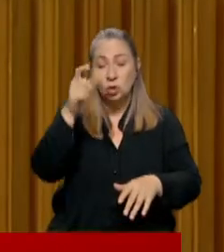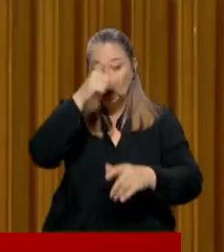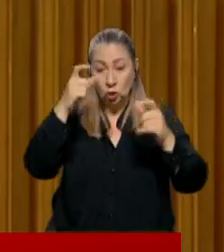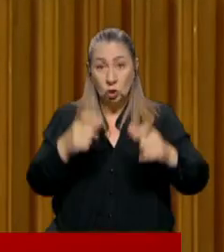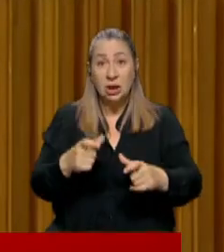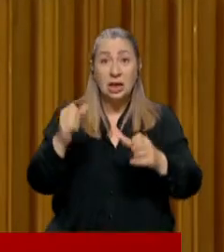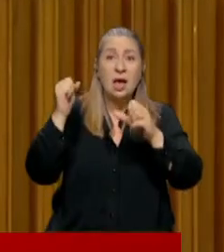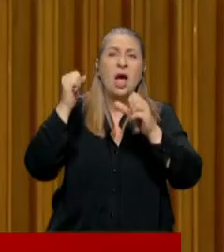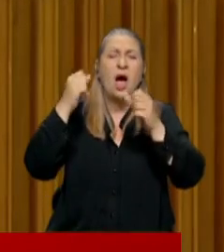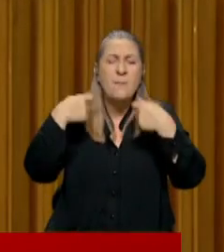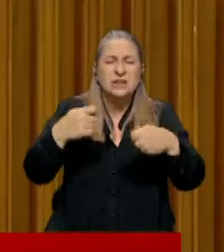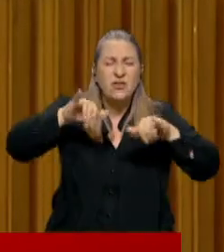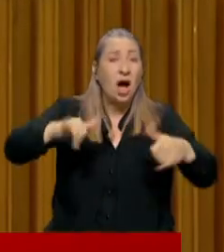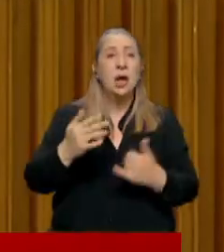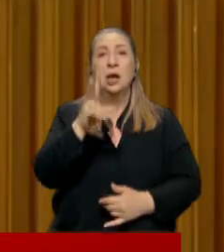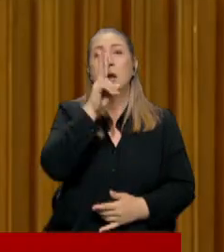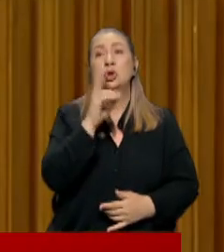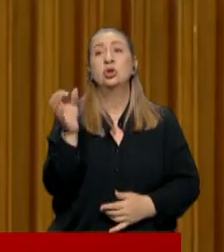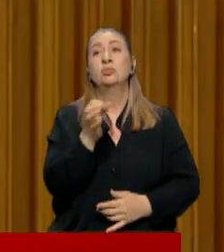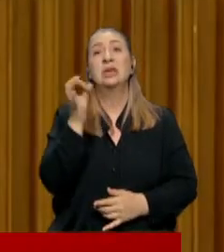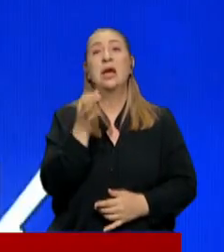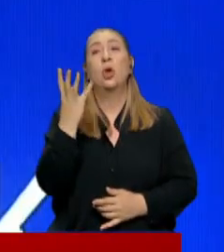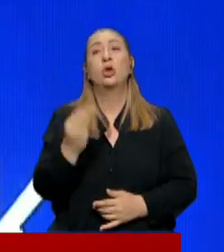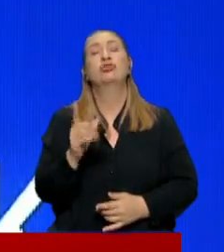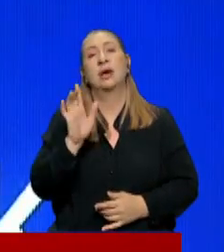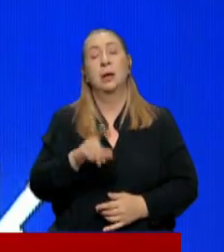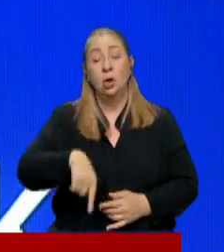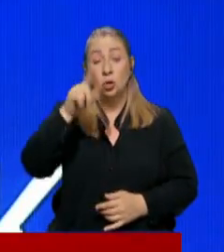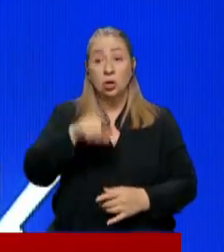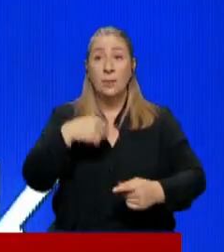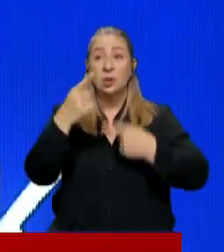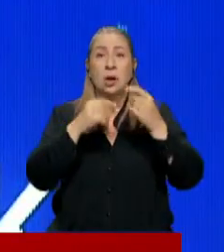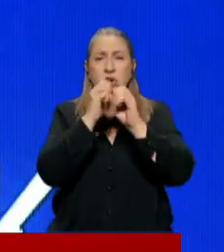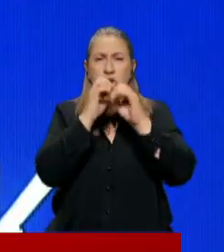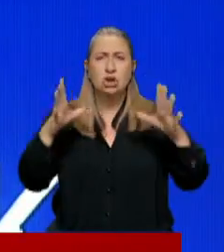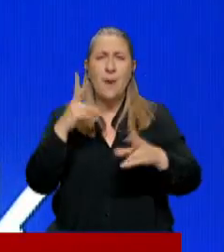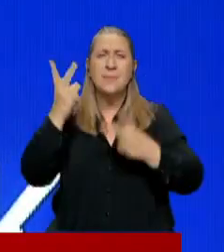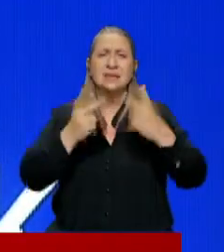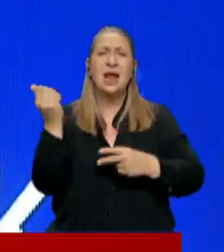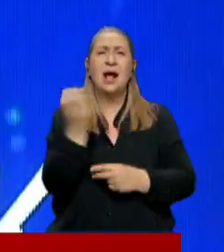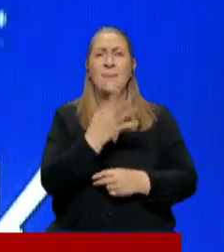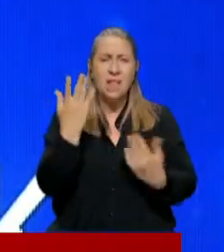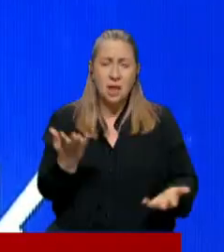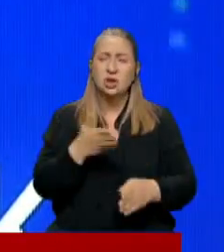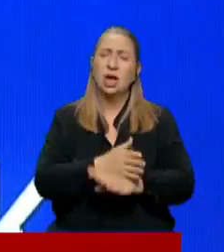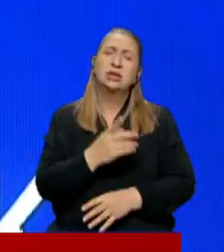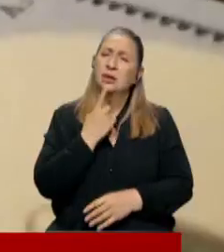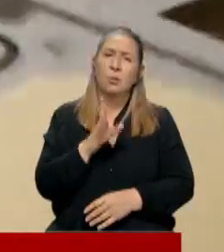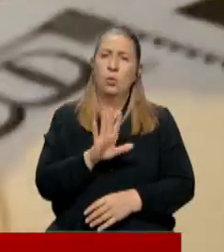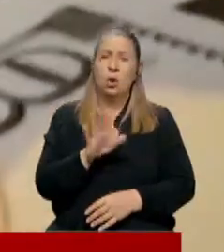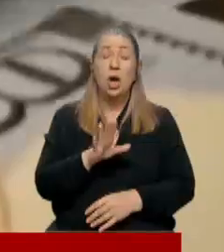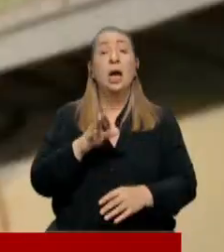ülkemize maliyeti 200 milyar lirayı bulacak. Gündeme getirilen şişirilmiş bazı rakamlar ise gerçeği